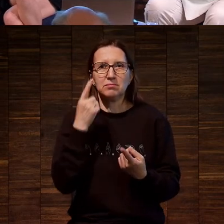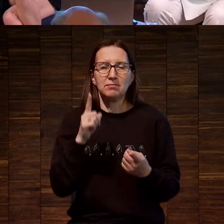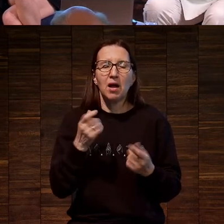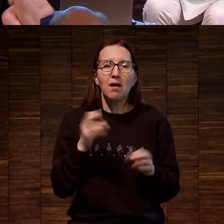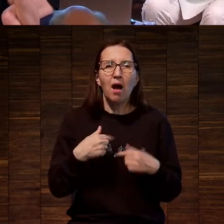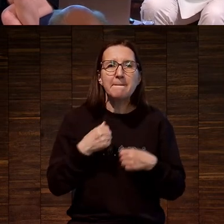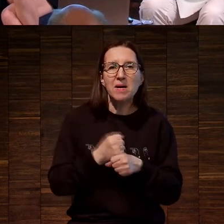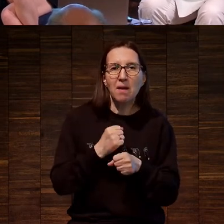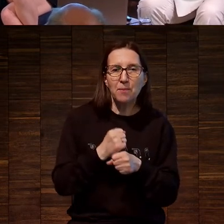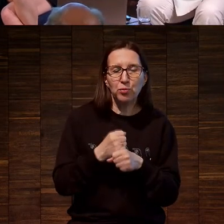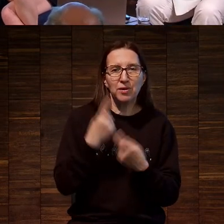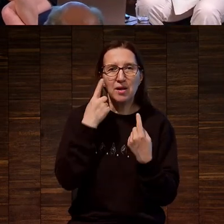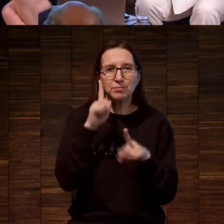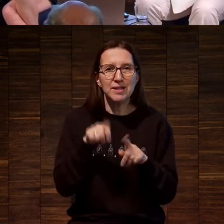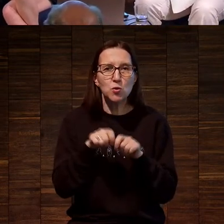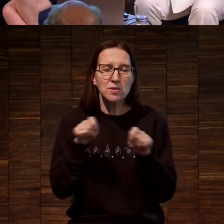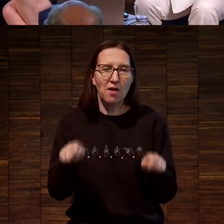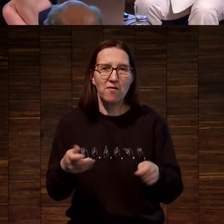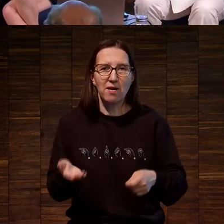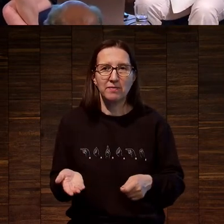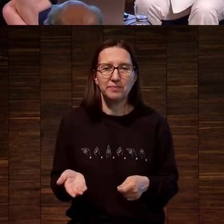как мы работали,